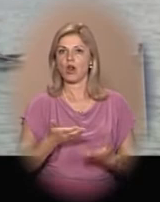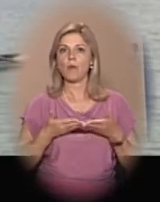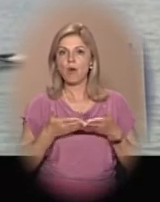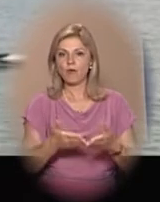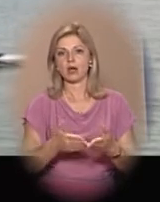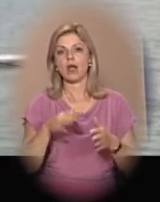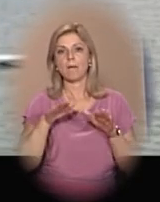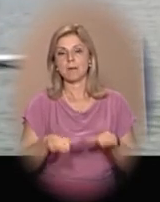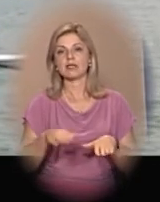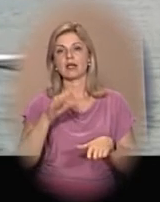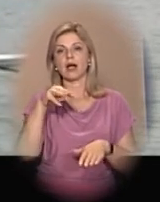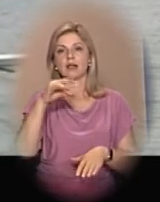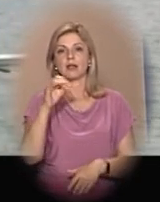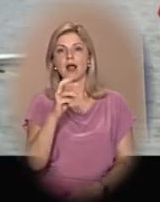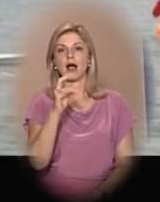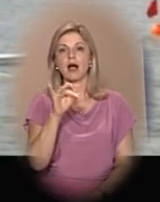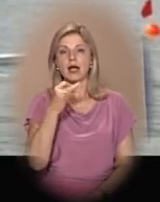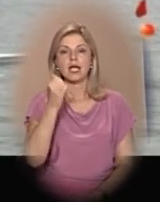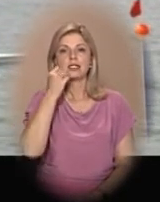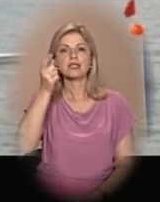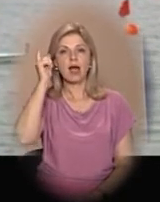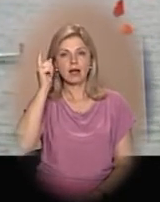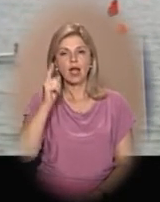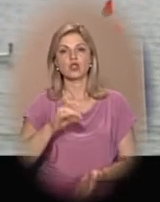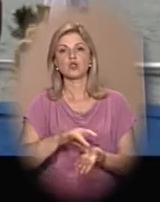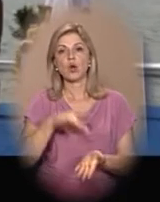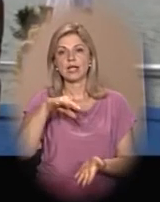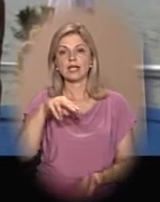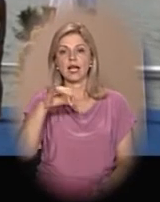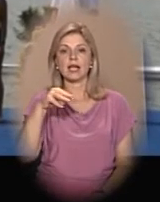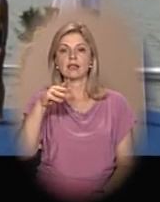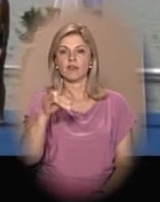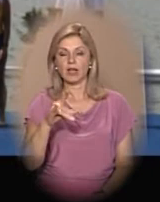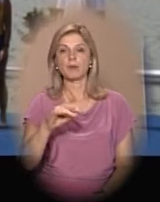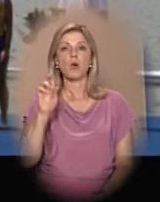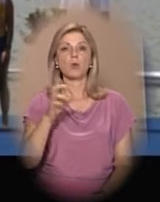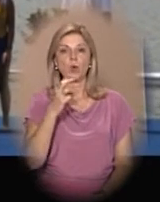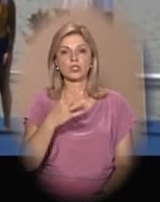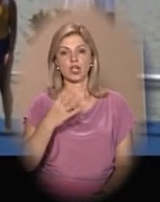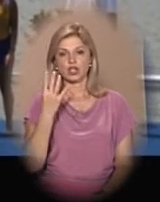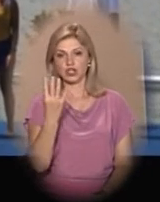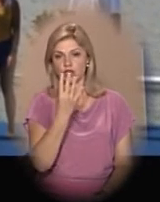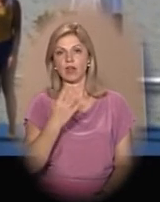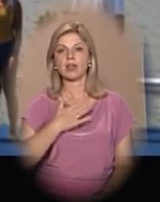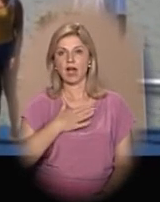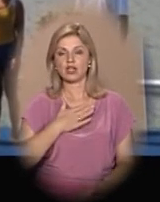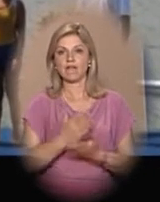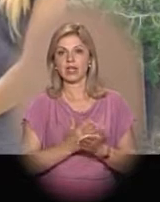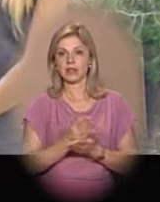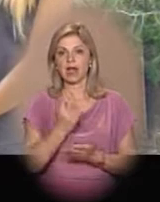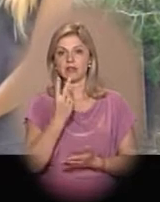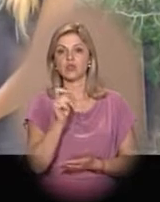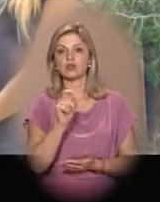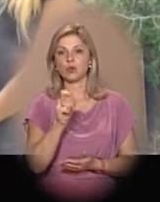міста Тракай, стародавньої столиці Литви, тривала 2 дні. У результаті бронзу дістала 4 наших ветеранів з веслування, а